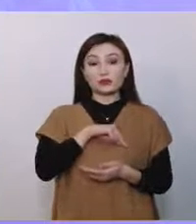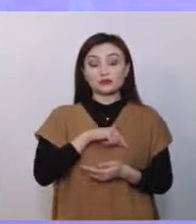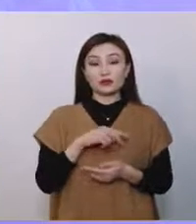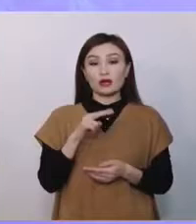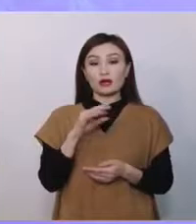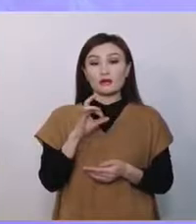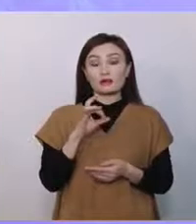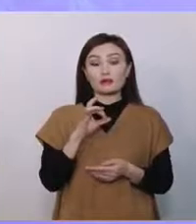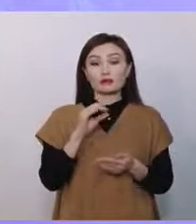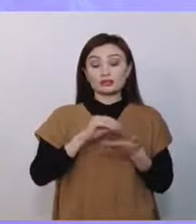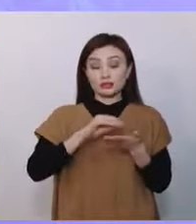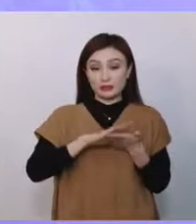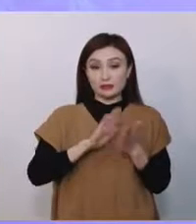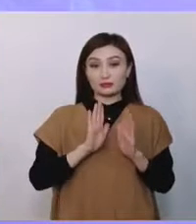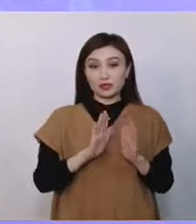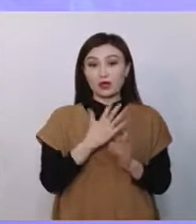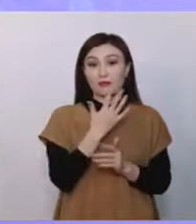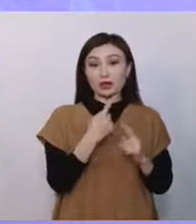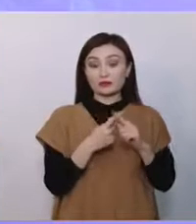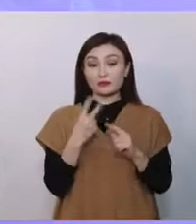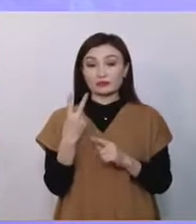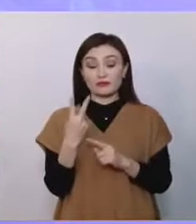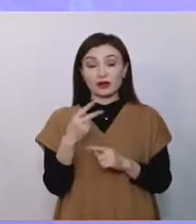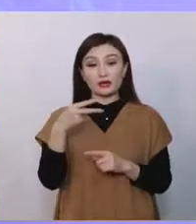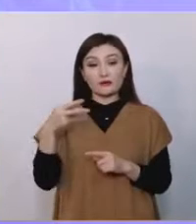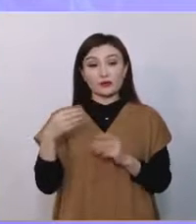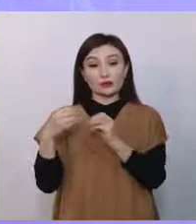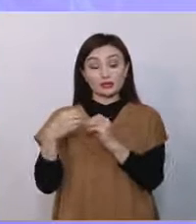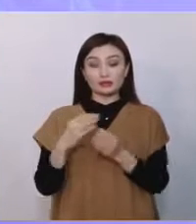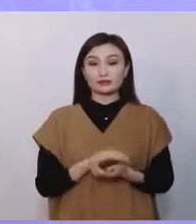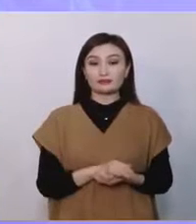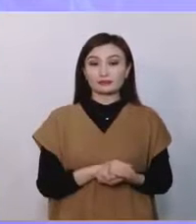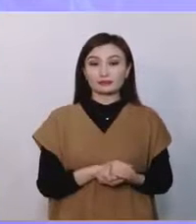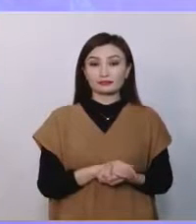произведение запишем 5 умножить на 2 равно 10